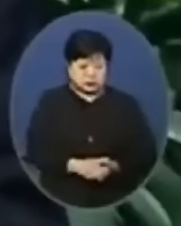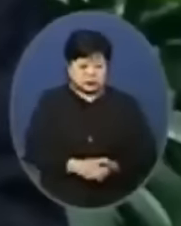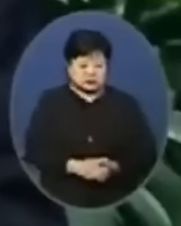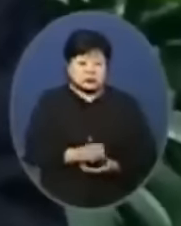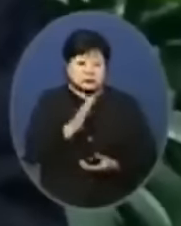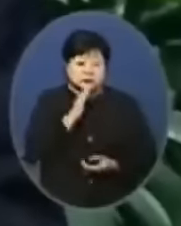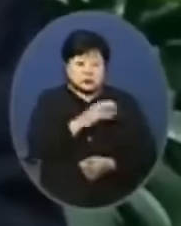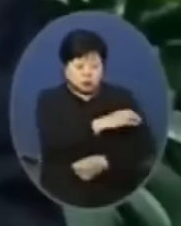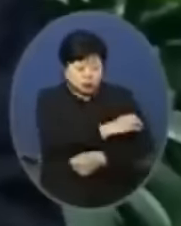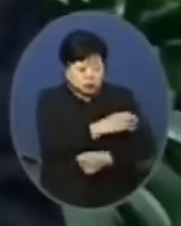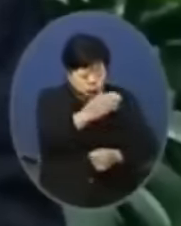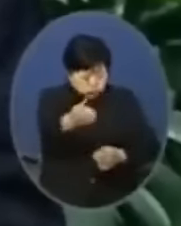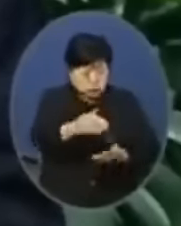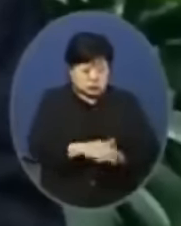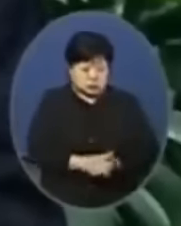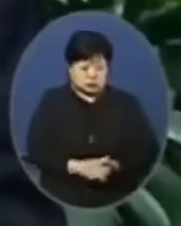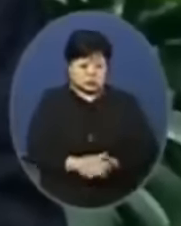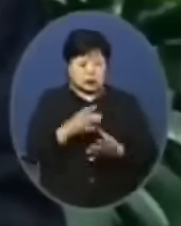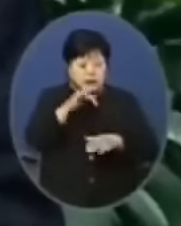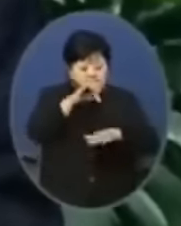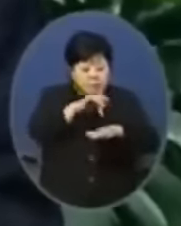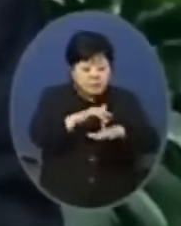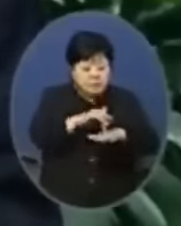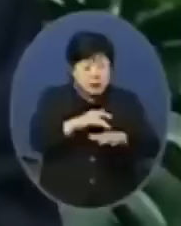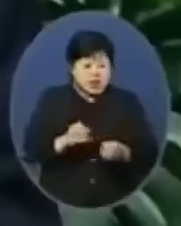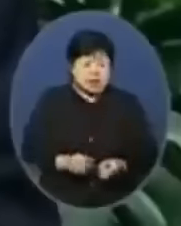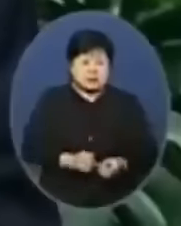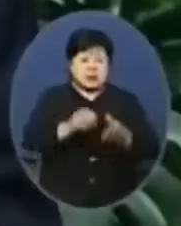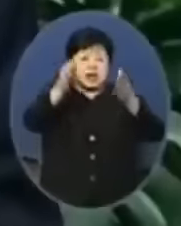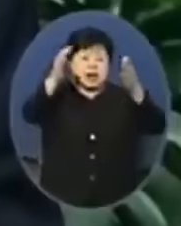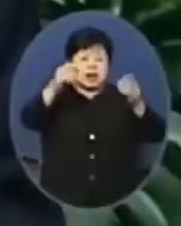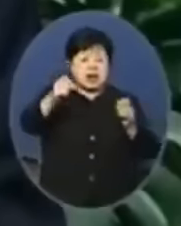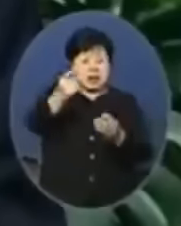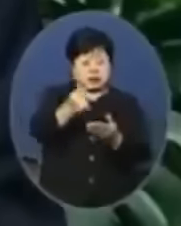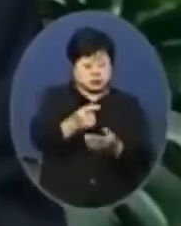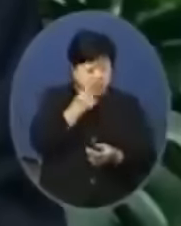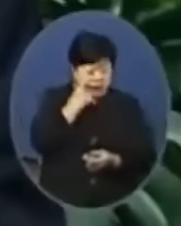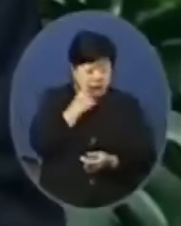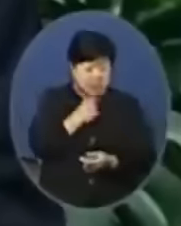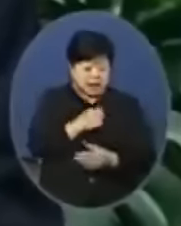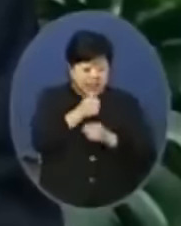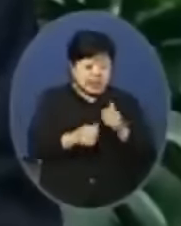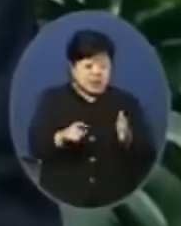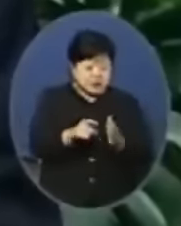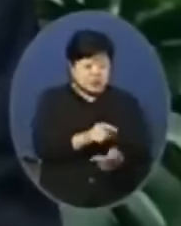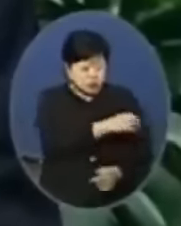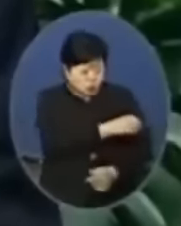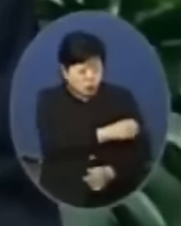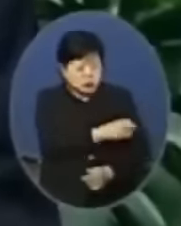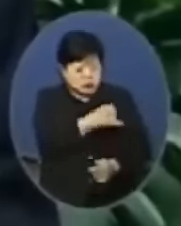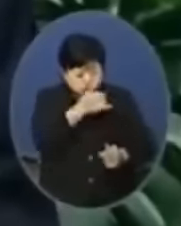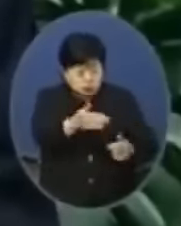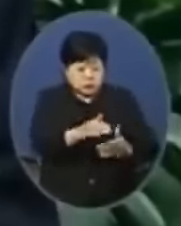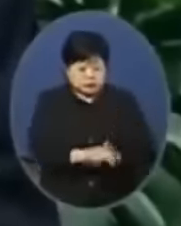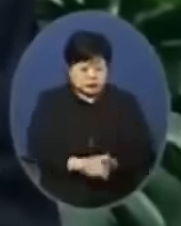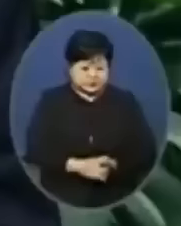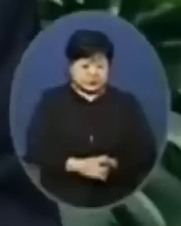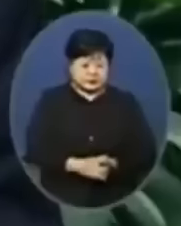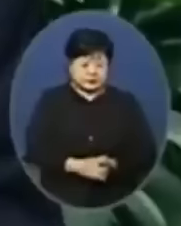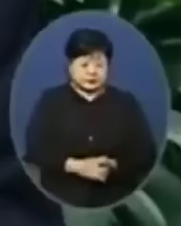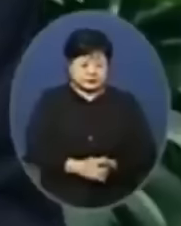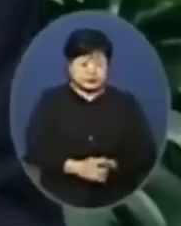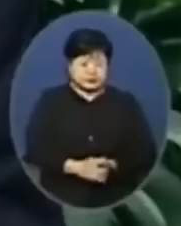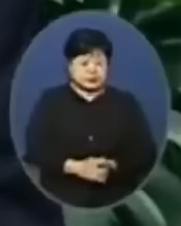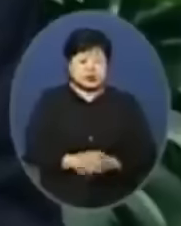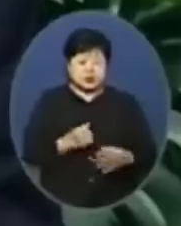익수시야 권능을 주었으니 마귀의 다이나마이트가 근처도 못 온다. 권능 있는 사람인 것입니다.